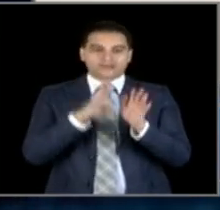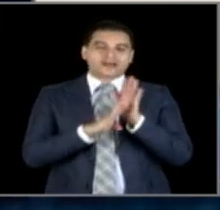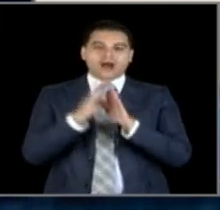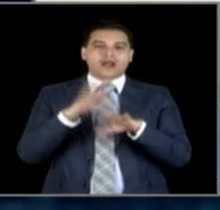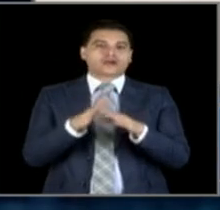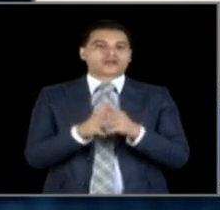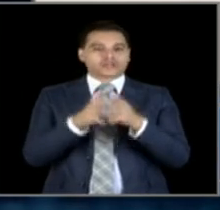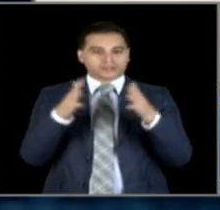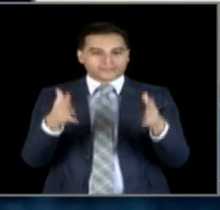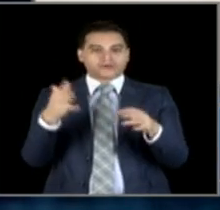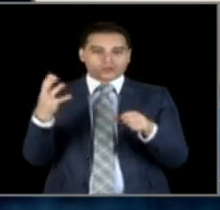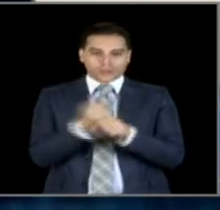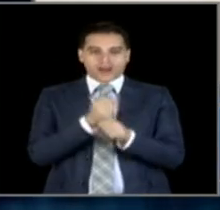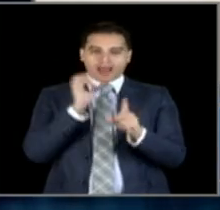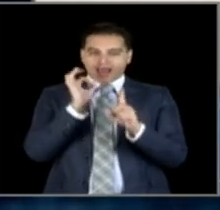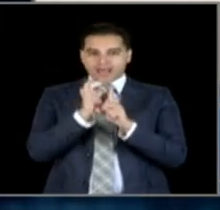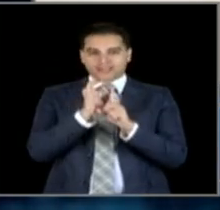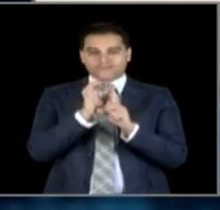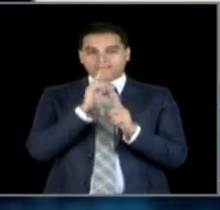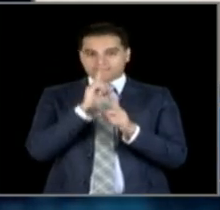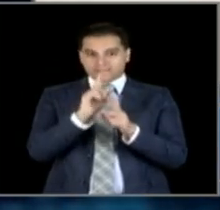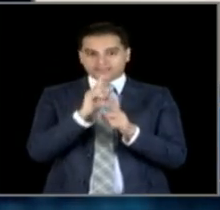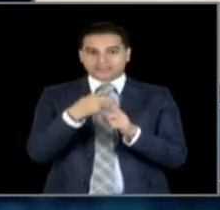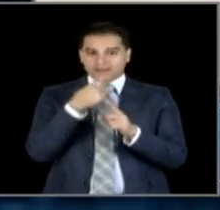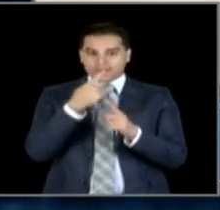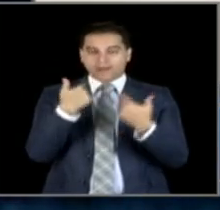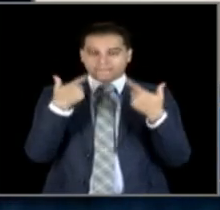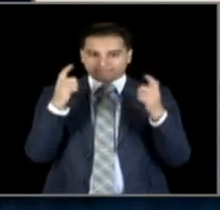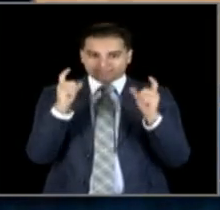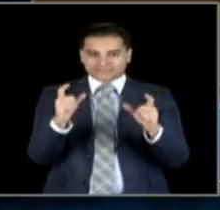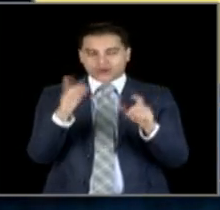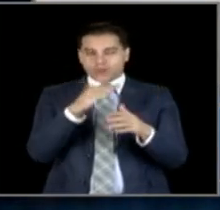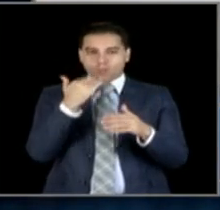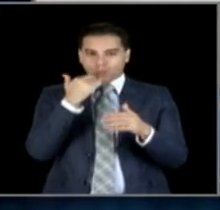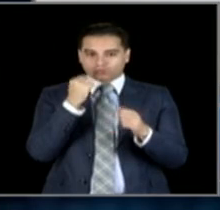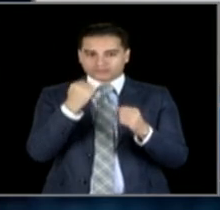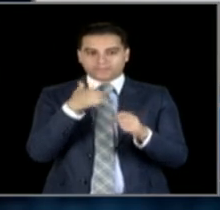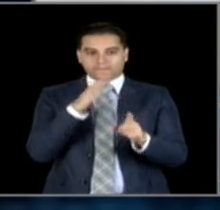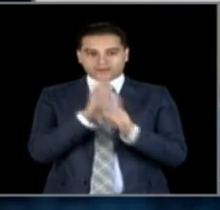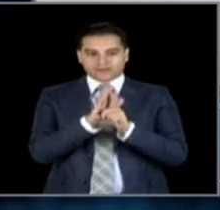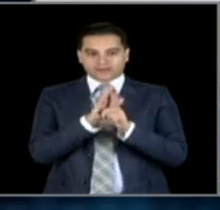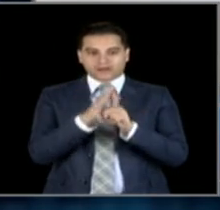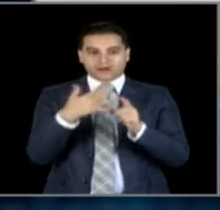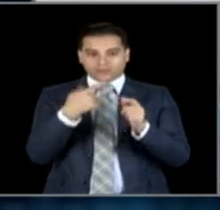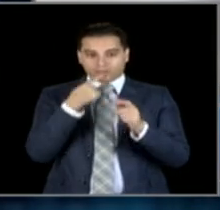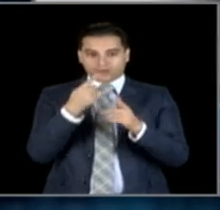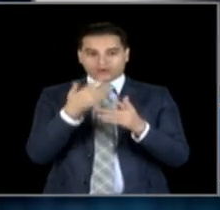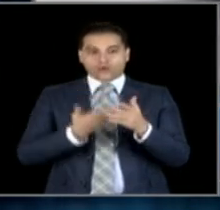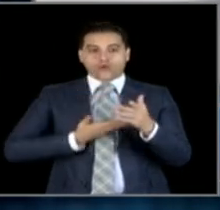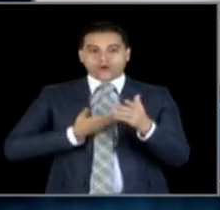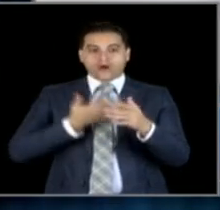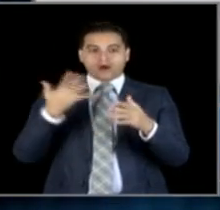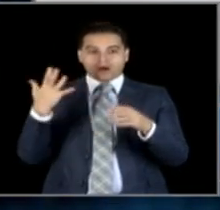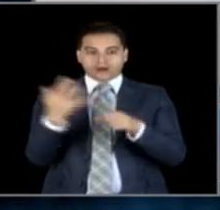عظيمه، ولم نكن قد حققنا الهدف، لكن الامل ما زال موجود فيك، وكلنا واثقين فيك وبندعمك. احنا حابين نقول لك ان انت عمرك ما